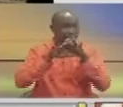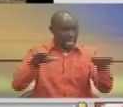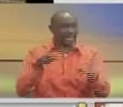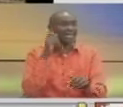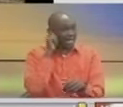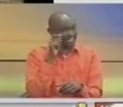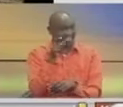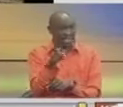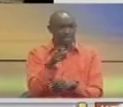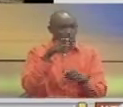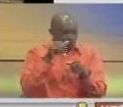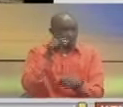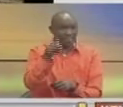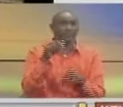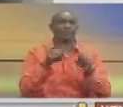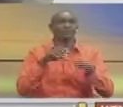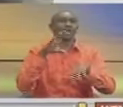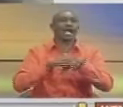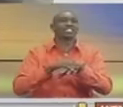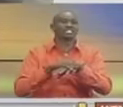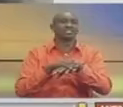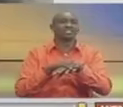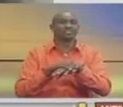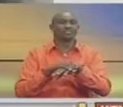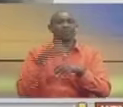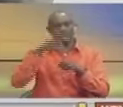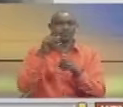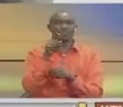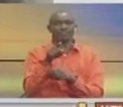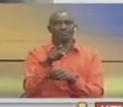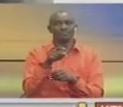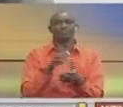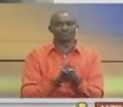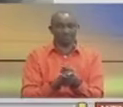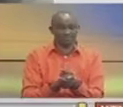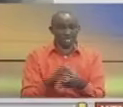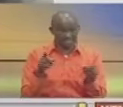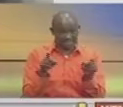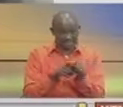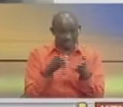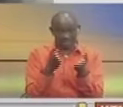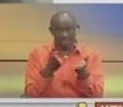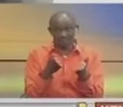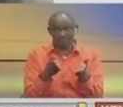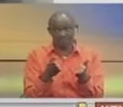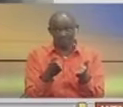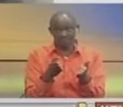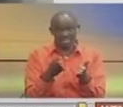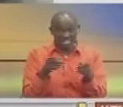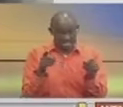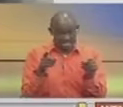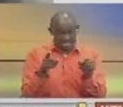Wakalenjin ambao walidai baadhi yao ni maskwota. Some people were born there, grew up there,